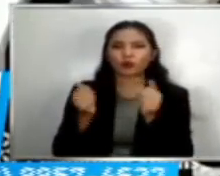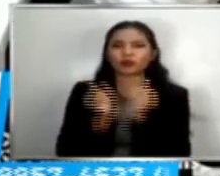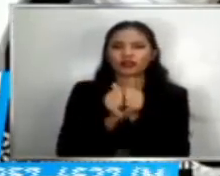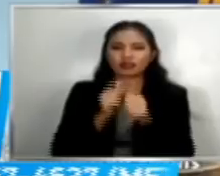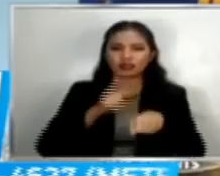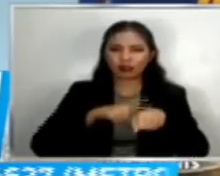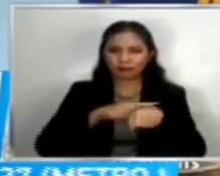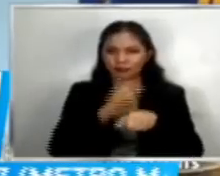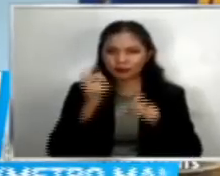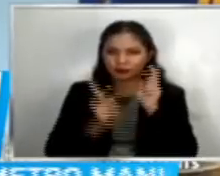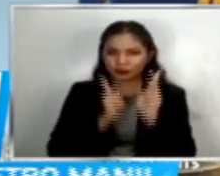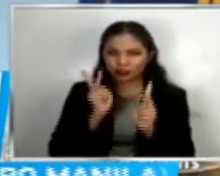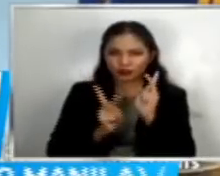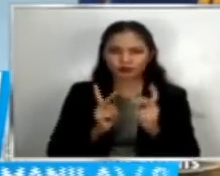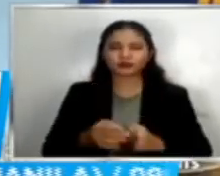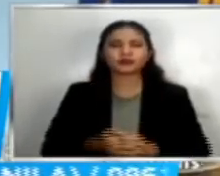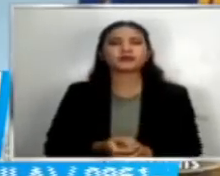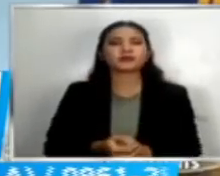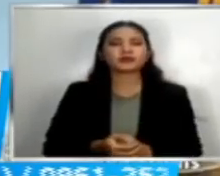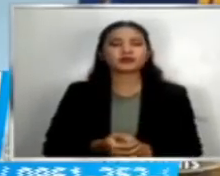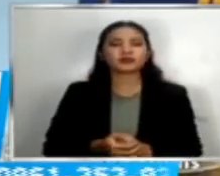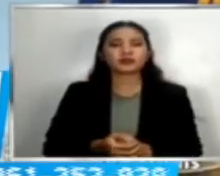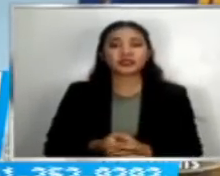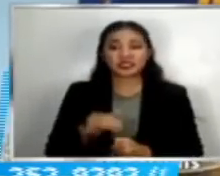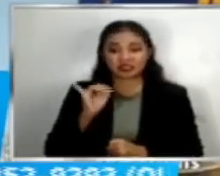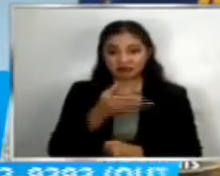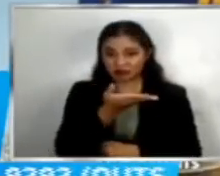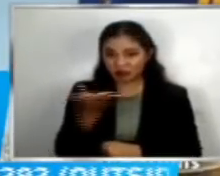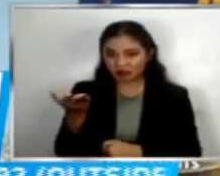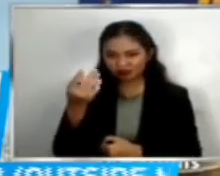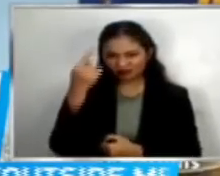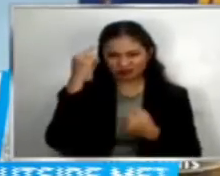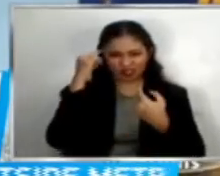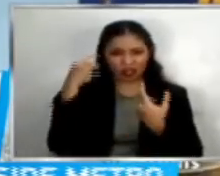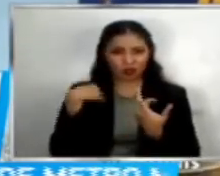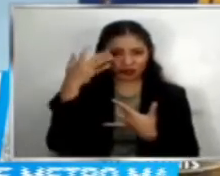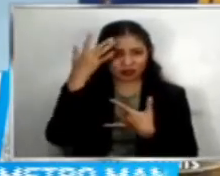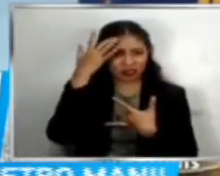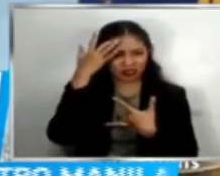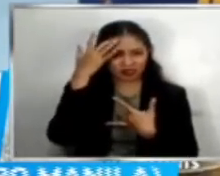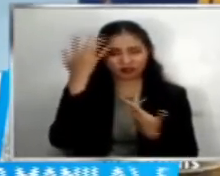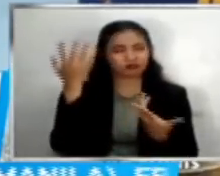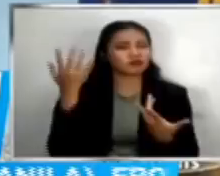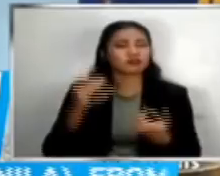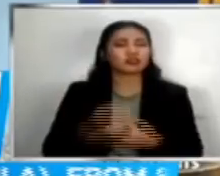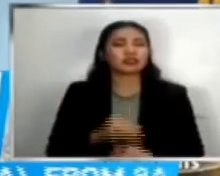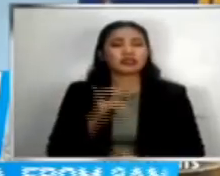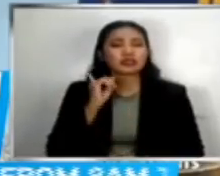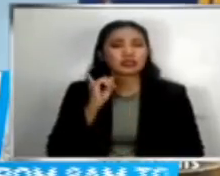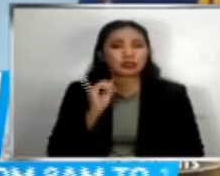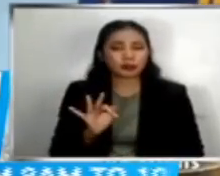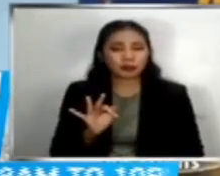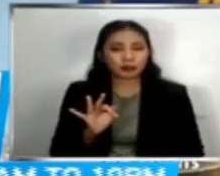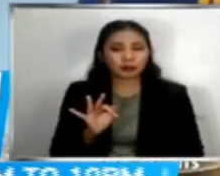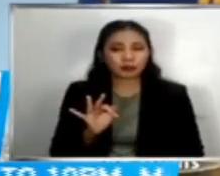Pangulo, kung sabihin mo may sakit ako, may sakit ako. Pero kung sabihin mo may sakit ako